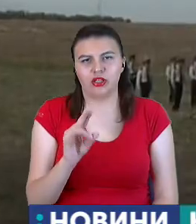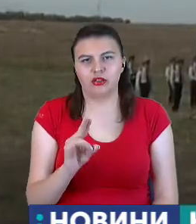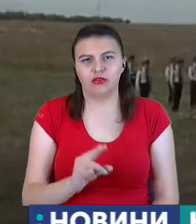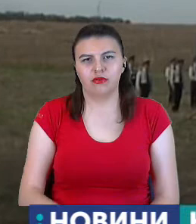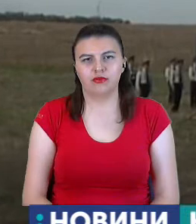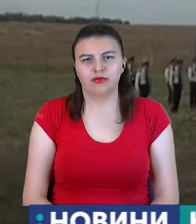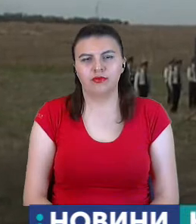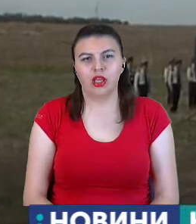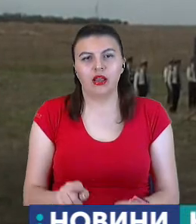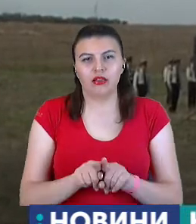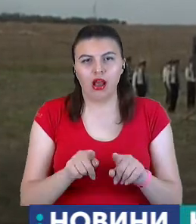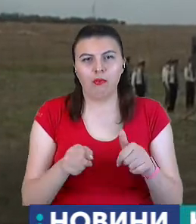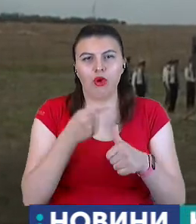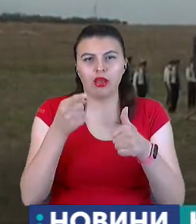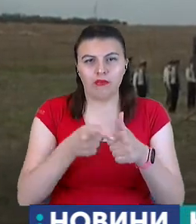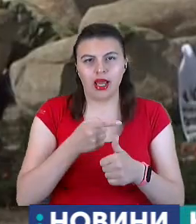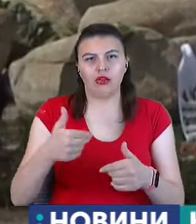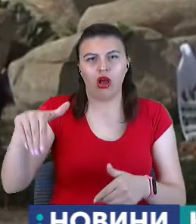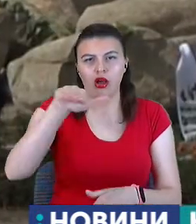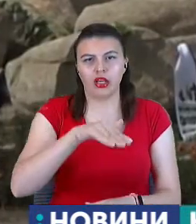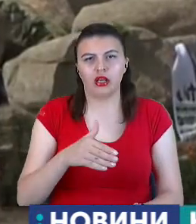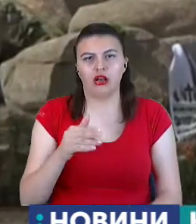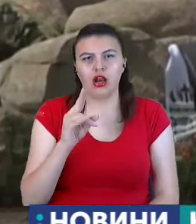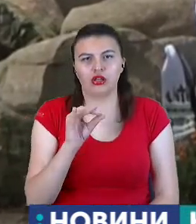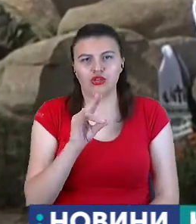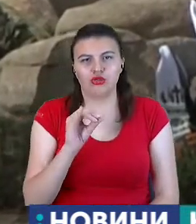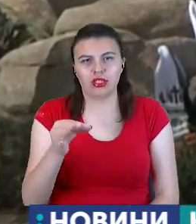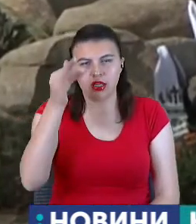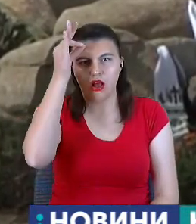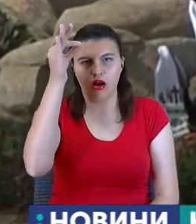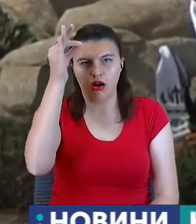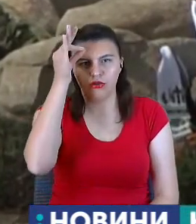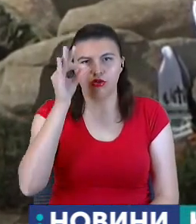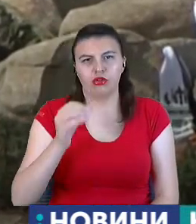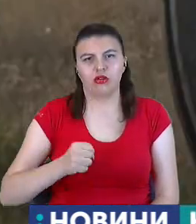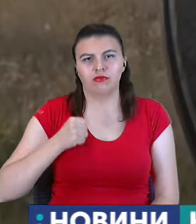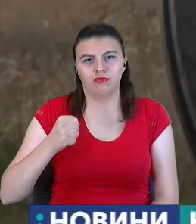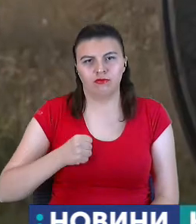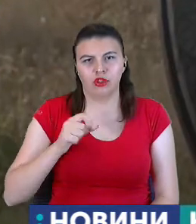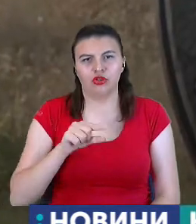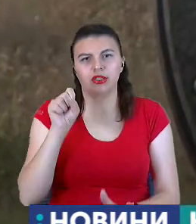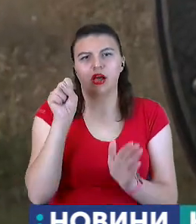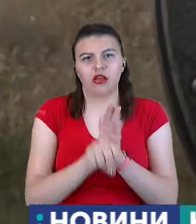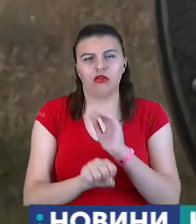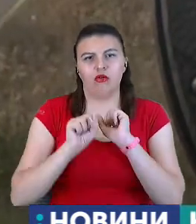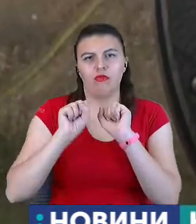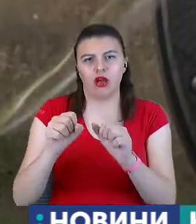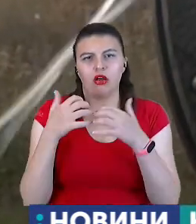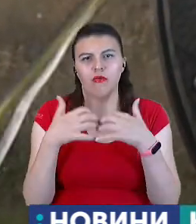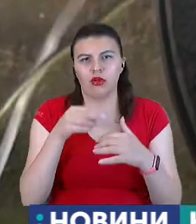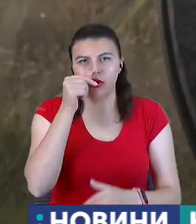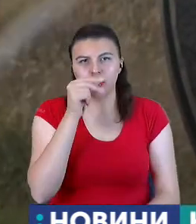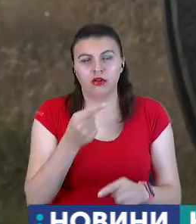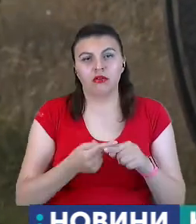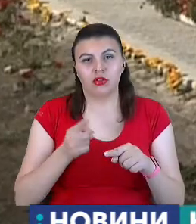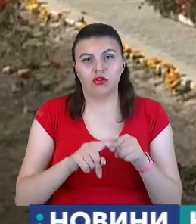Так поіменно на горі Карачун згадують бійців, які загинули, обороняючи Слов'янськ та Краматорськ. Для цього на меморіалі відкрили